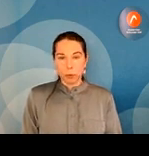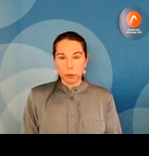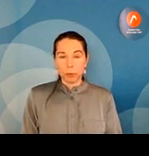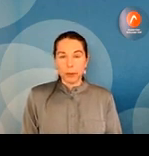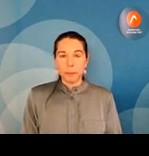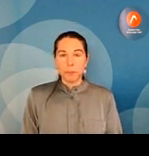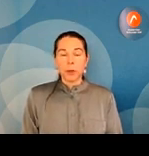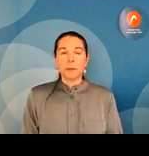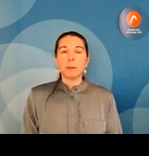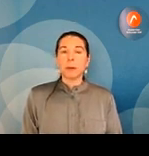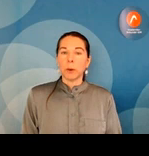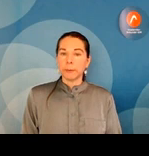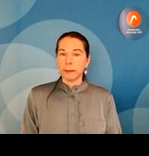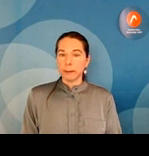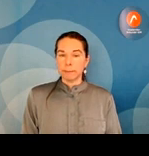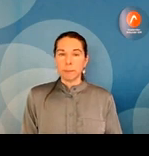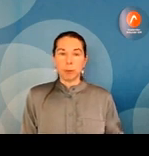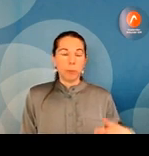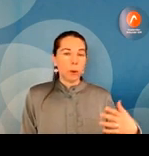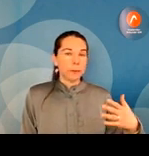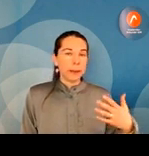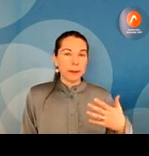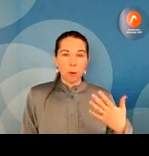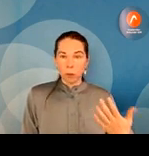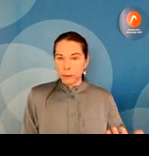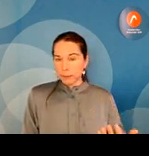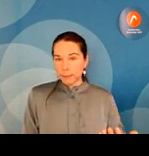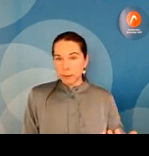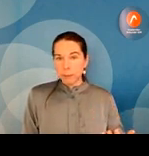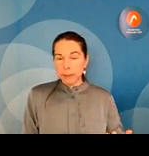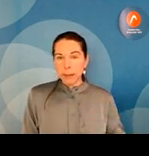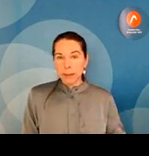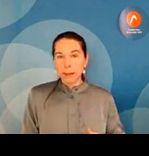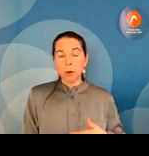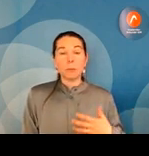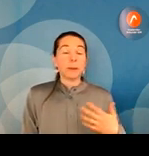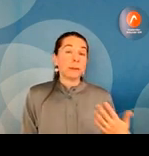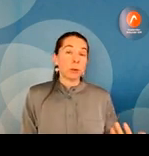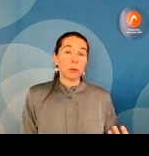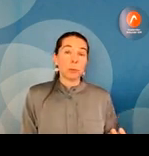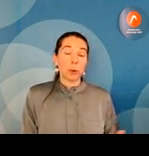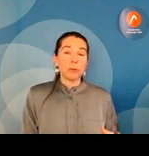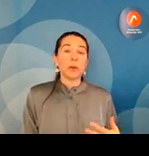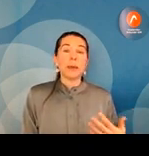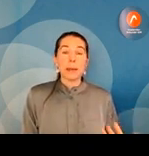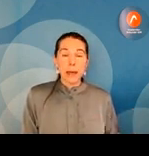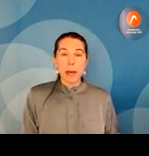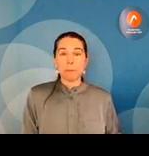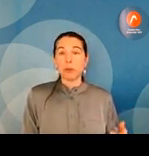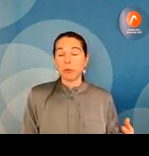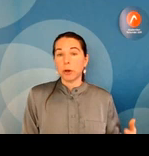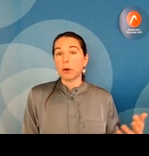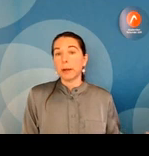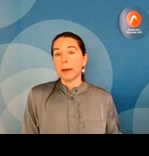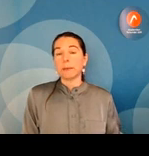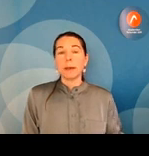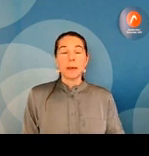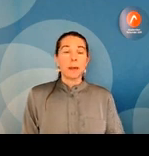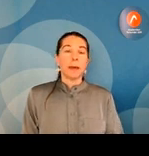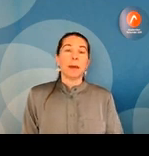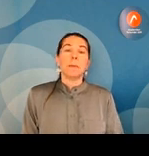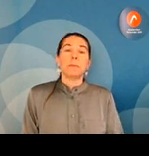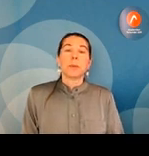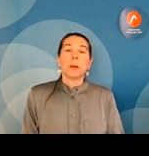slutbetänkande 2020 där man då hade tittat på både åldersdiskriminering och man tittade också på vad krävs för